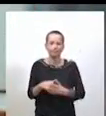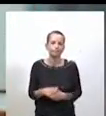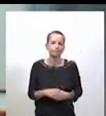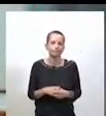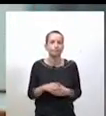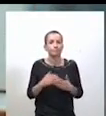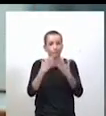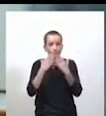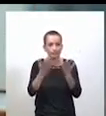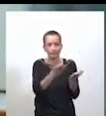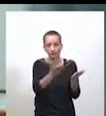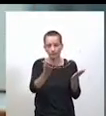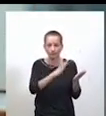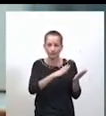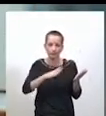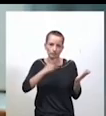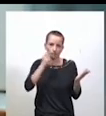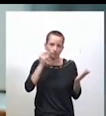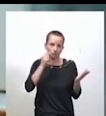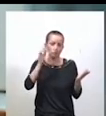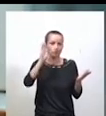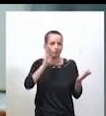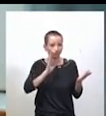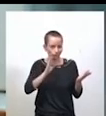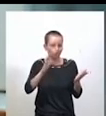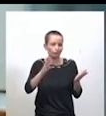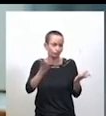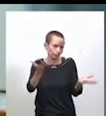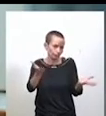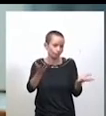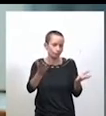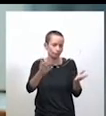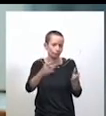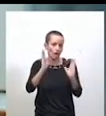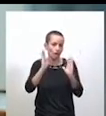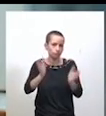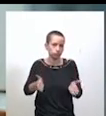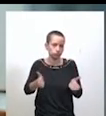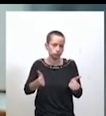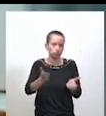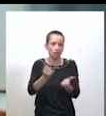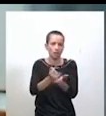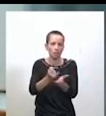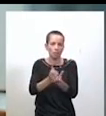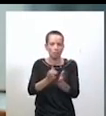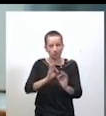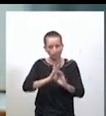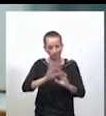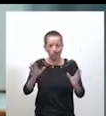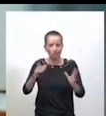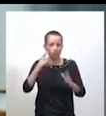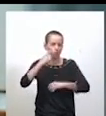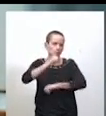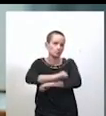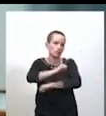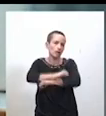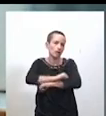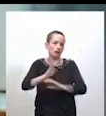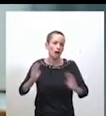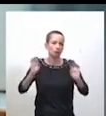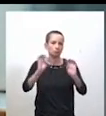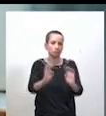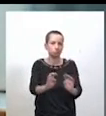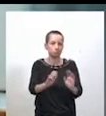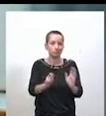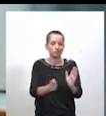donc, mesdames et messieurs, de bien vouloir décider une exonération de la redevance de l'occupation du domaine public sur la période allant de